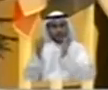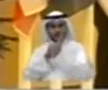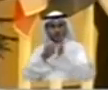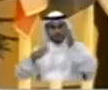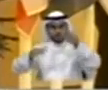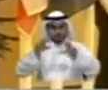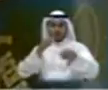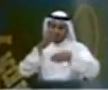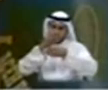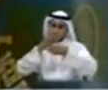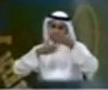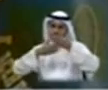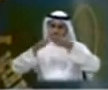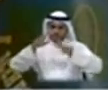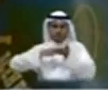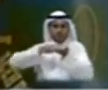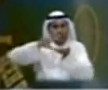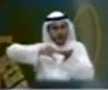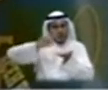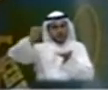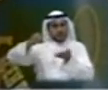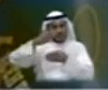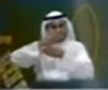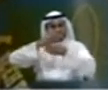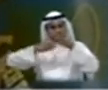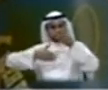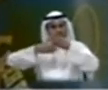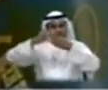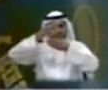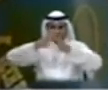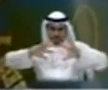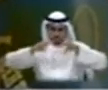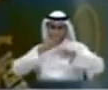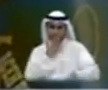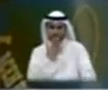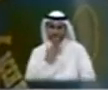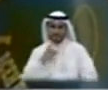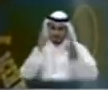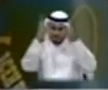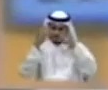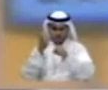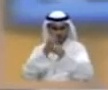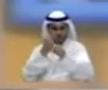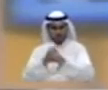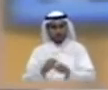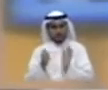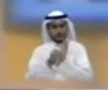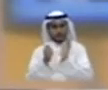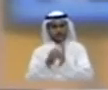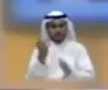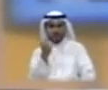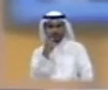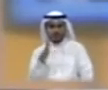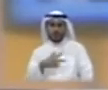البيوت. في نفس المكان. في نفس المكان. هل يعني المنكوبين